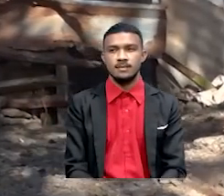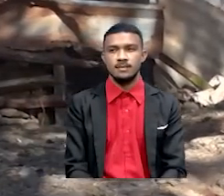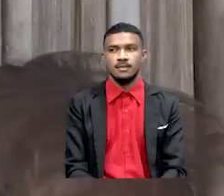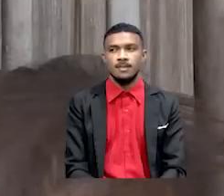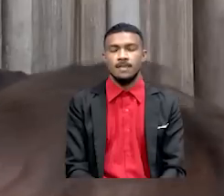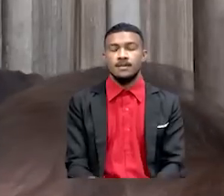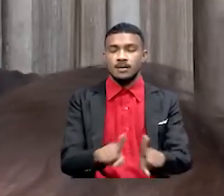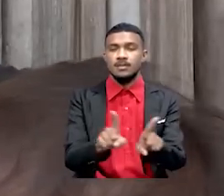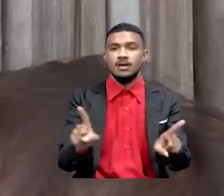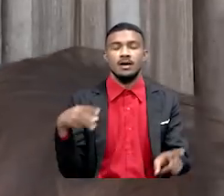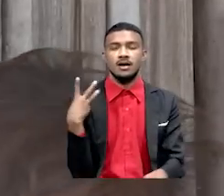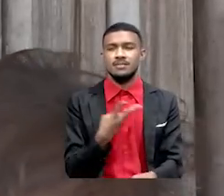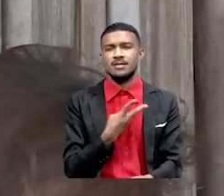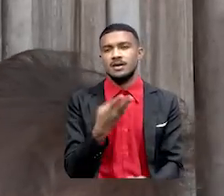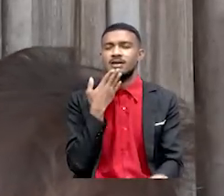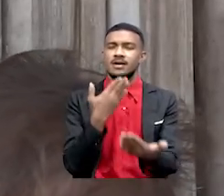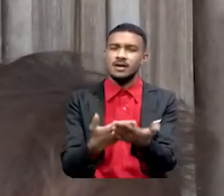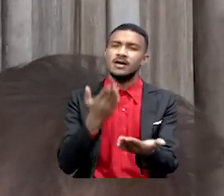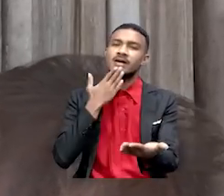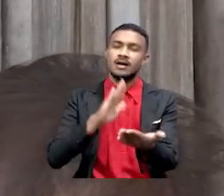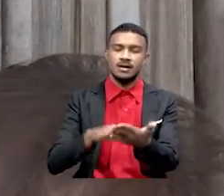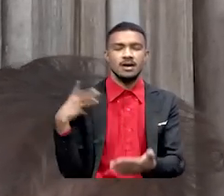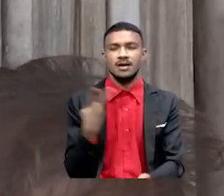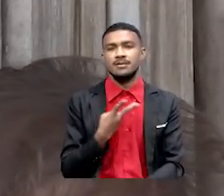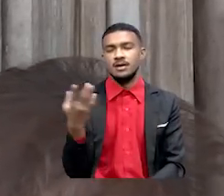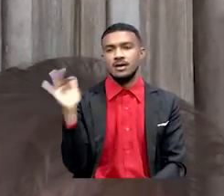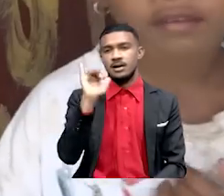Niya mas kaya amin niya na ito dia katwat sa mihila di kami niya.